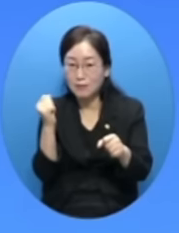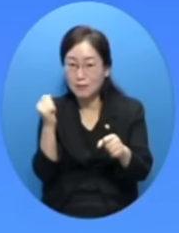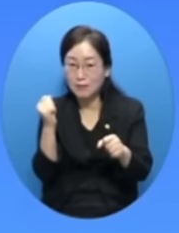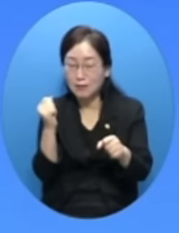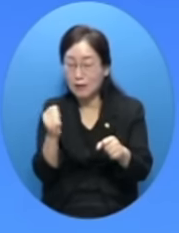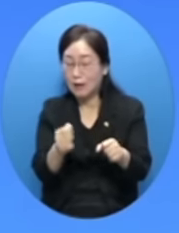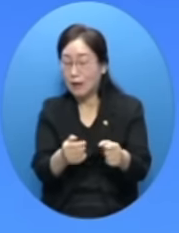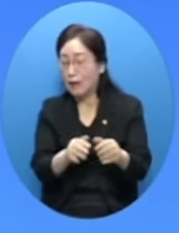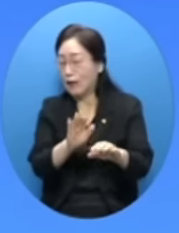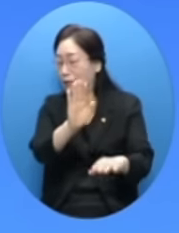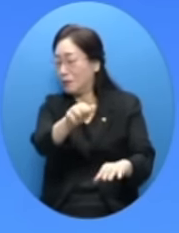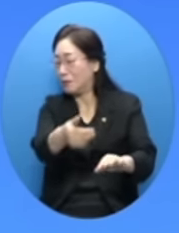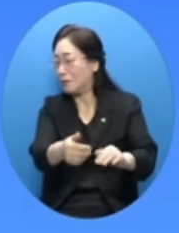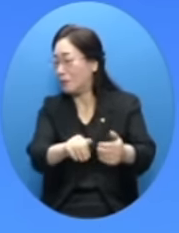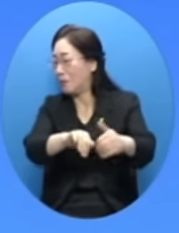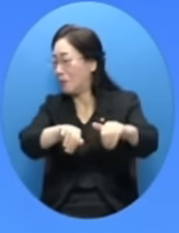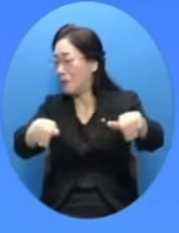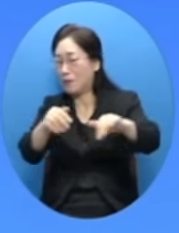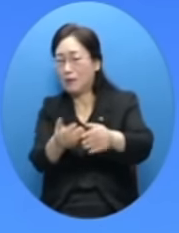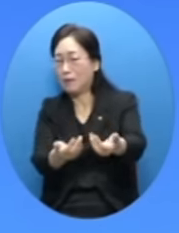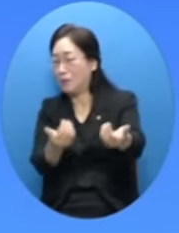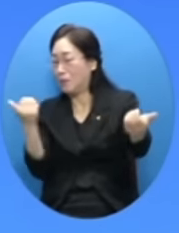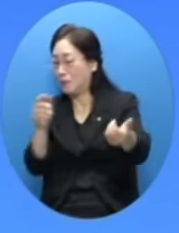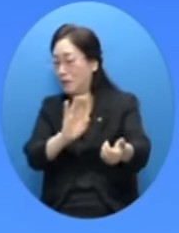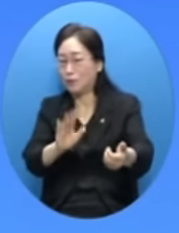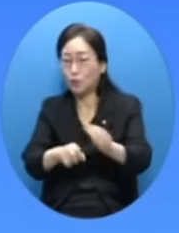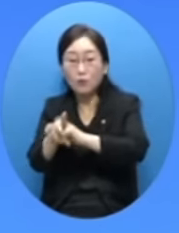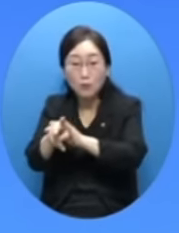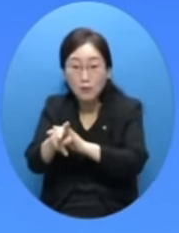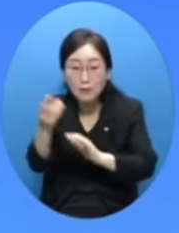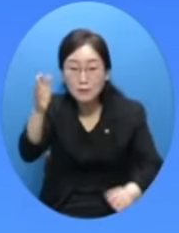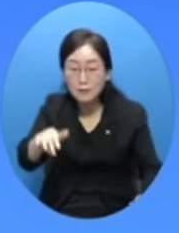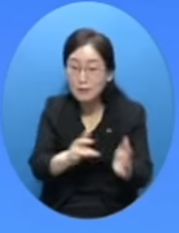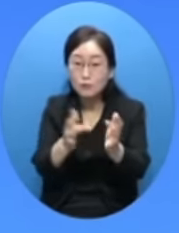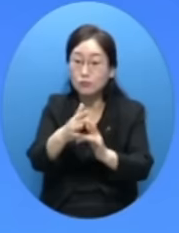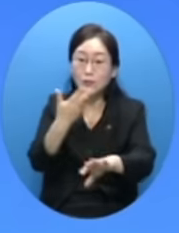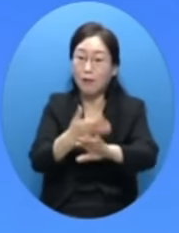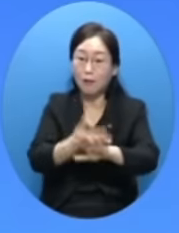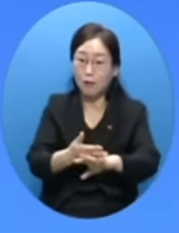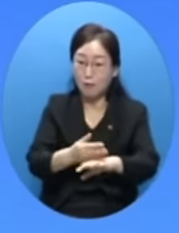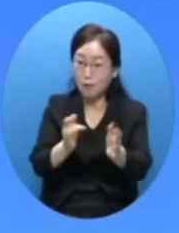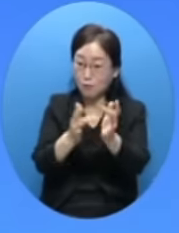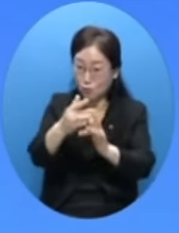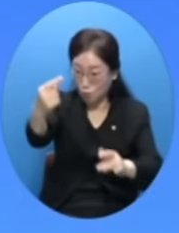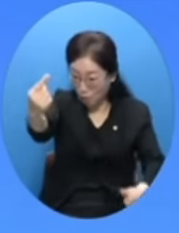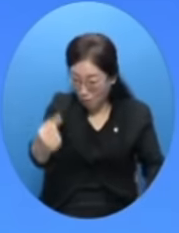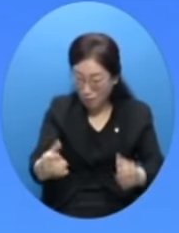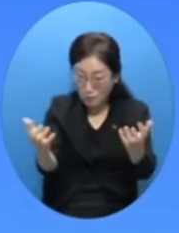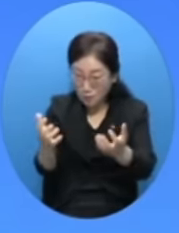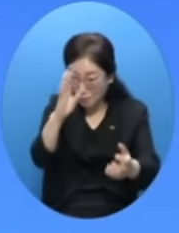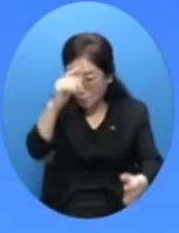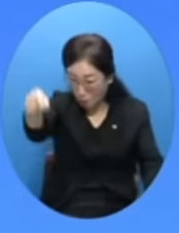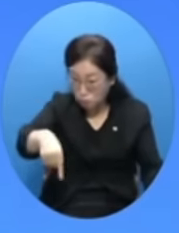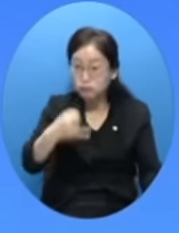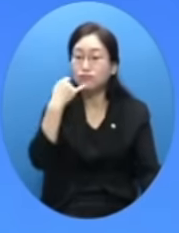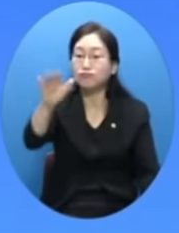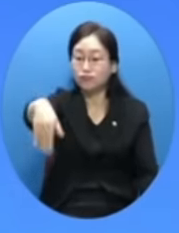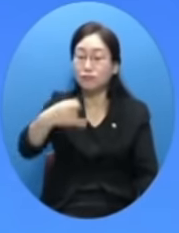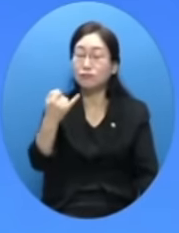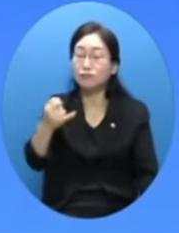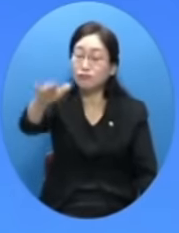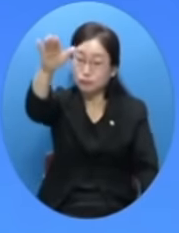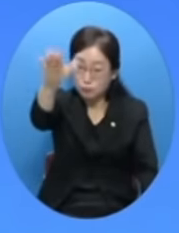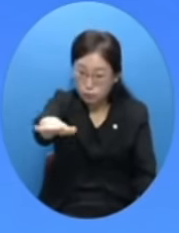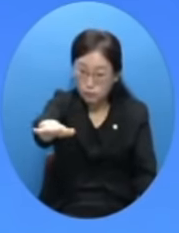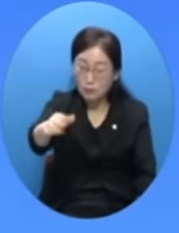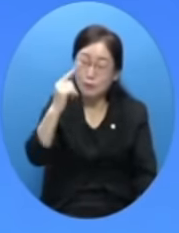멀리 떨어지고 도망을 가는데 예수님은 오히려 예수께 나온 나병 환자를 손을 대시며 불쌍히